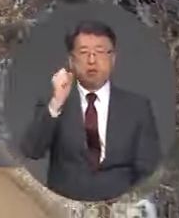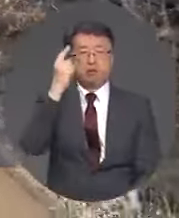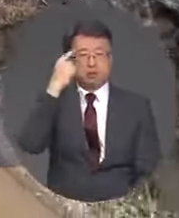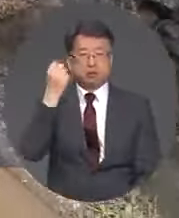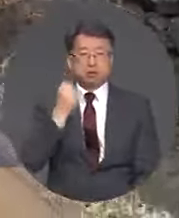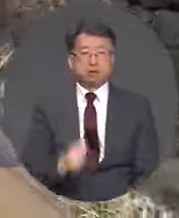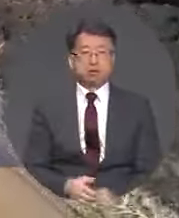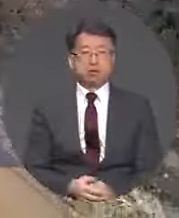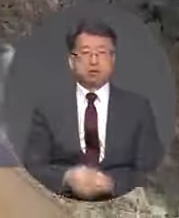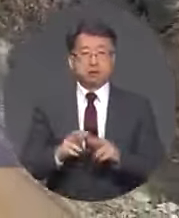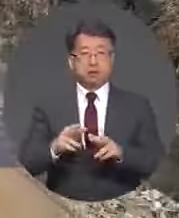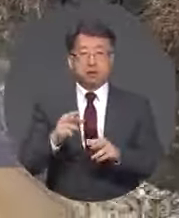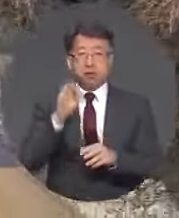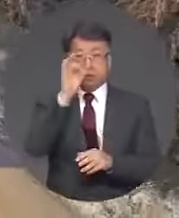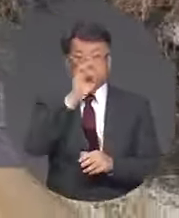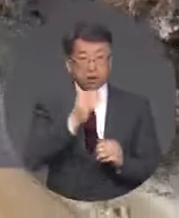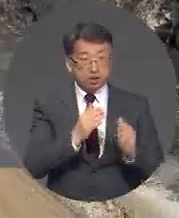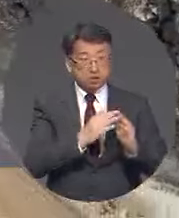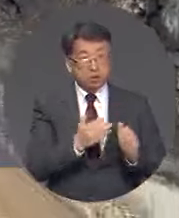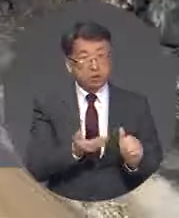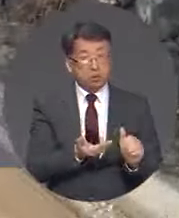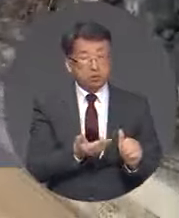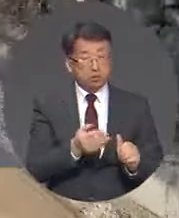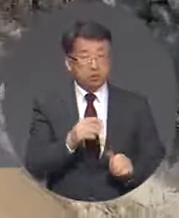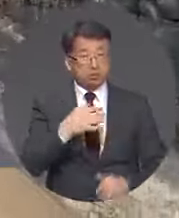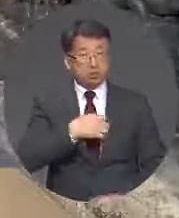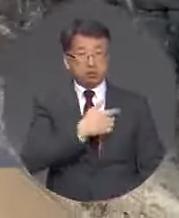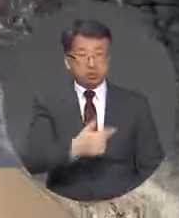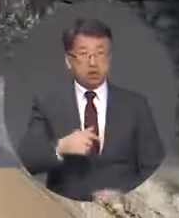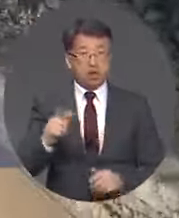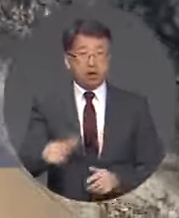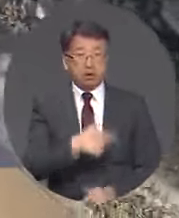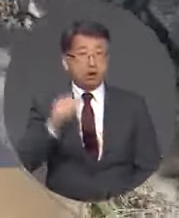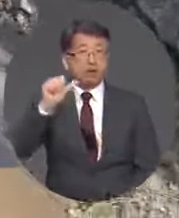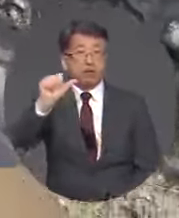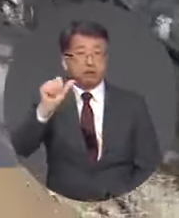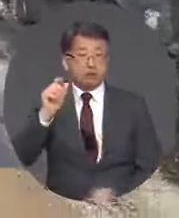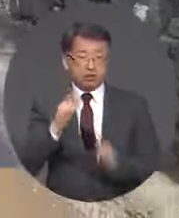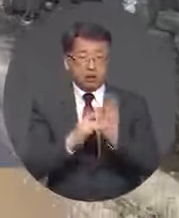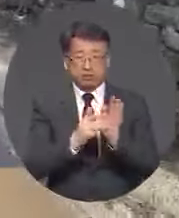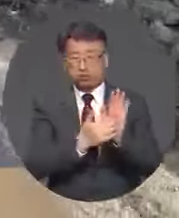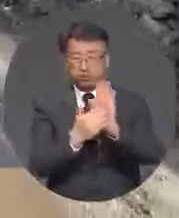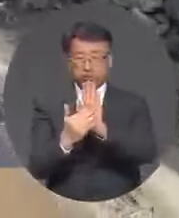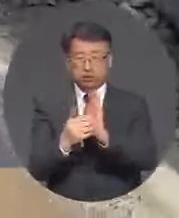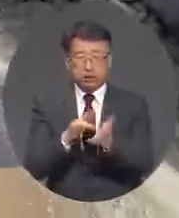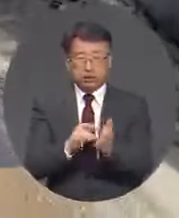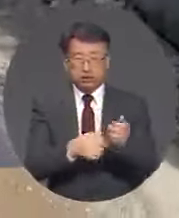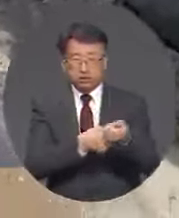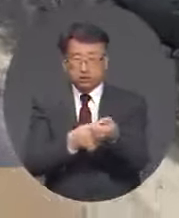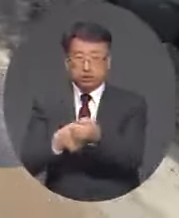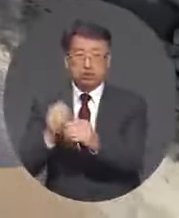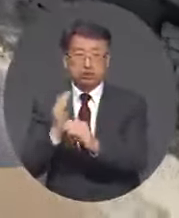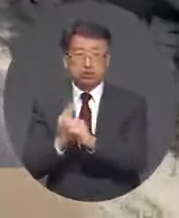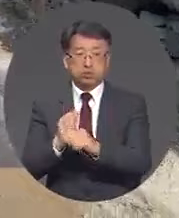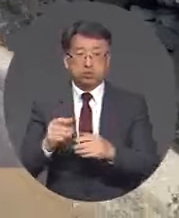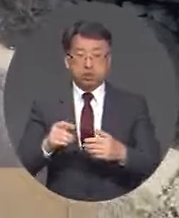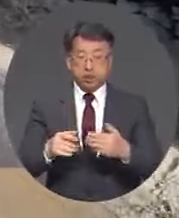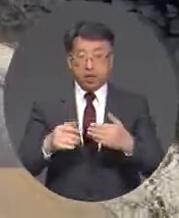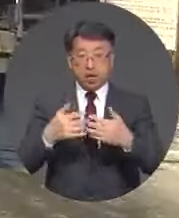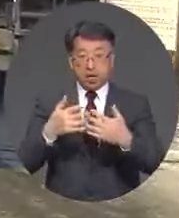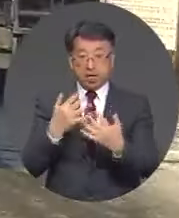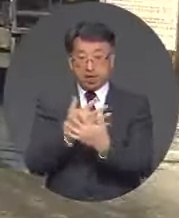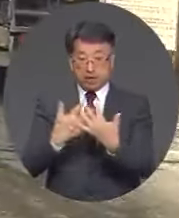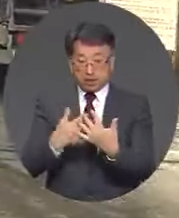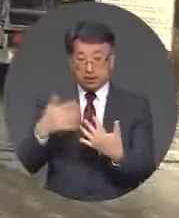건데 평가도 안 좋은데 근심이 깊죠. 하루에 5번 정도 방역하고 있고 최근에 울타리도 2중으로